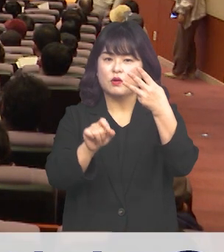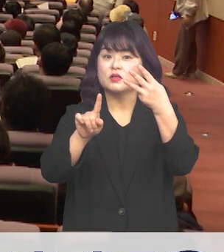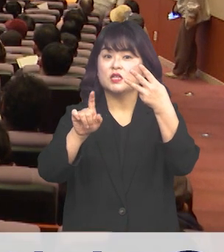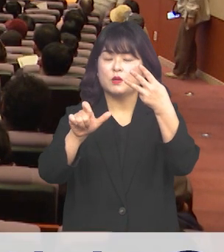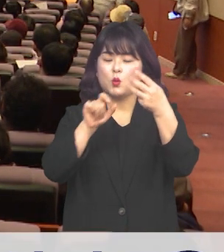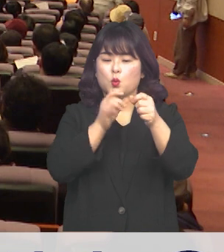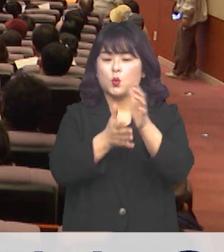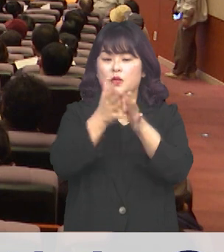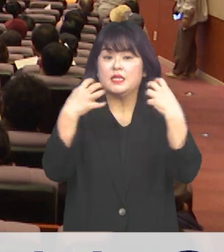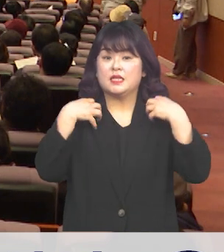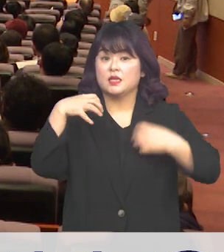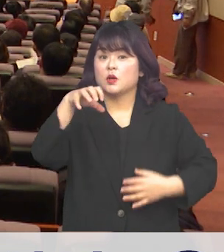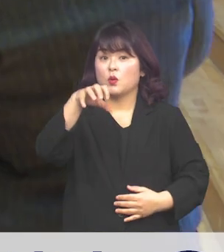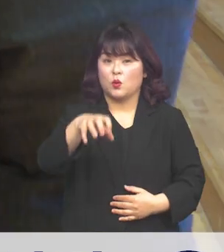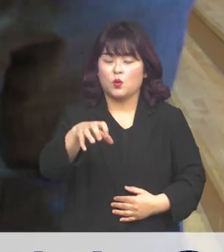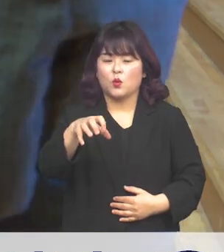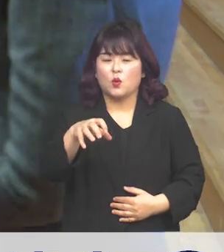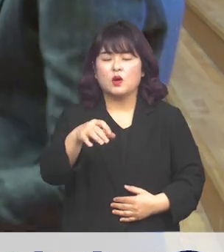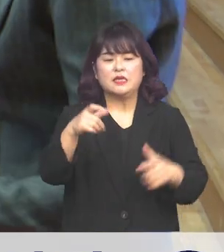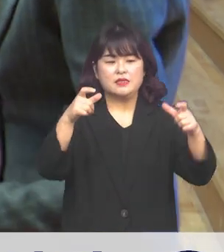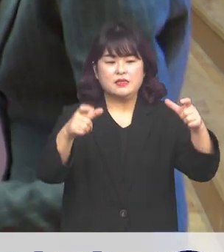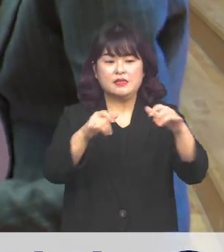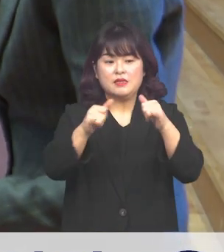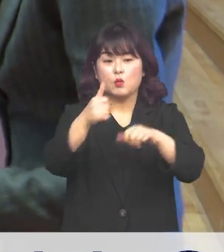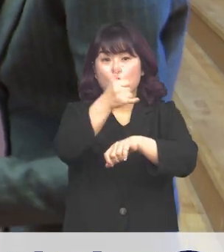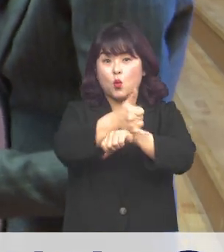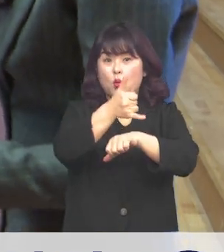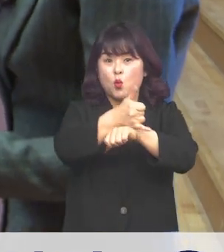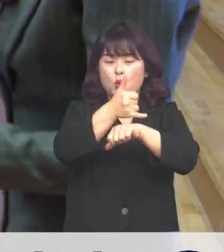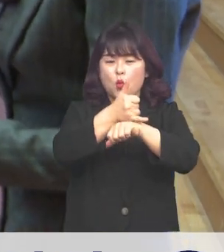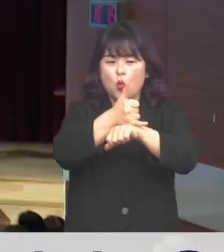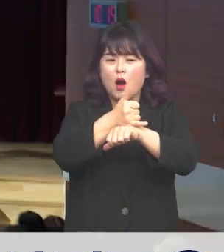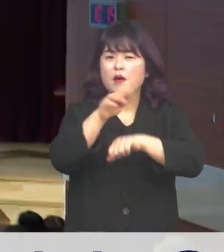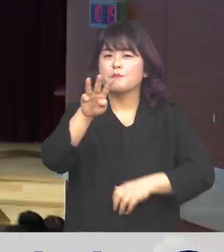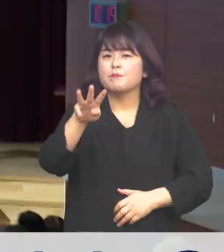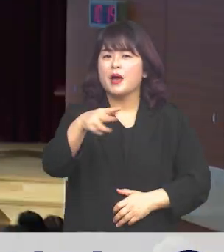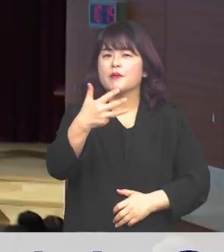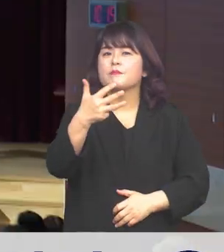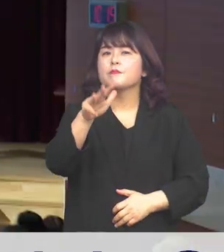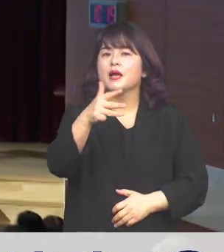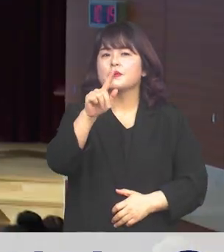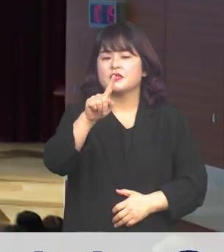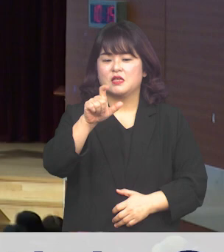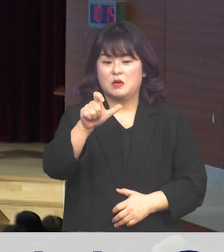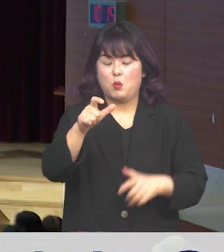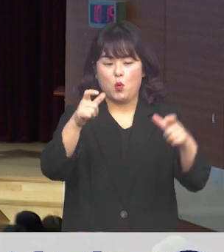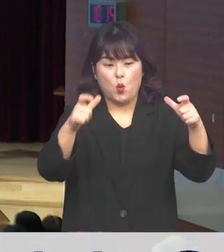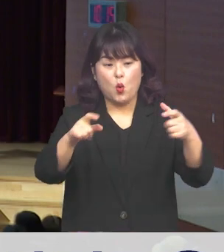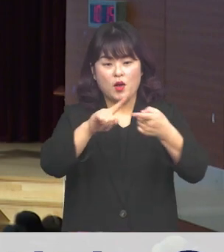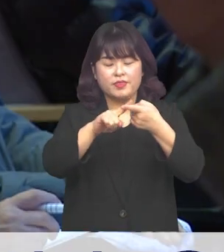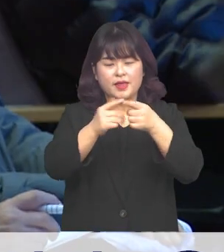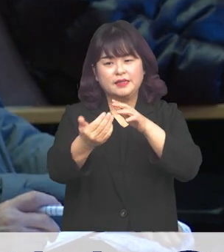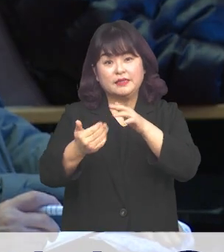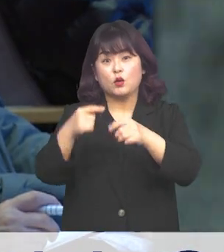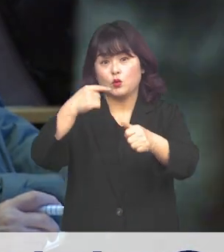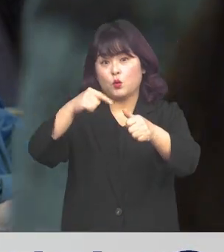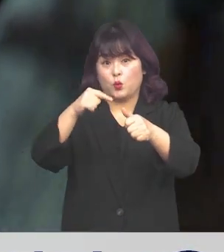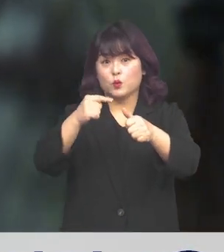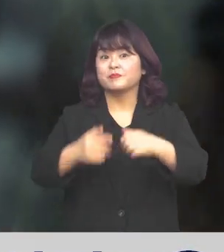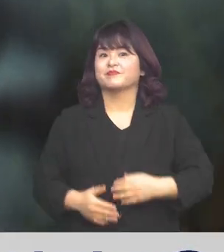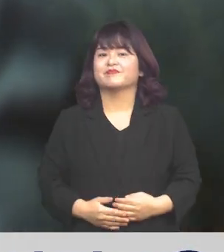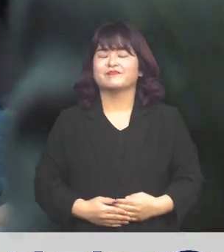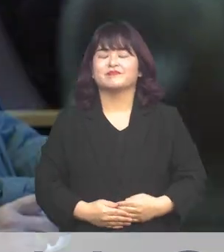용인특례시는 지난 15일 시청 에이스홀에서 시민농장 분양자 815가족을 대상으로 건강한 텃밭 만들기